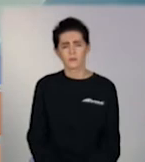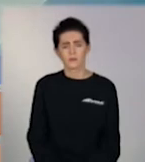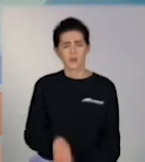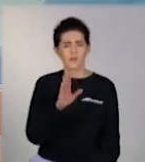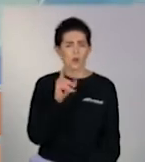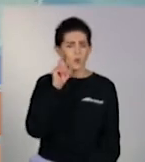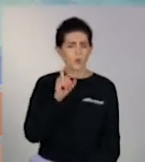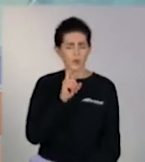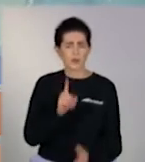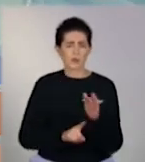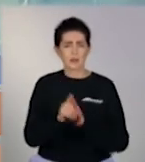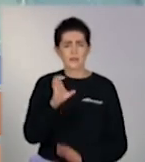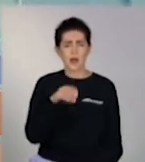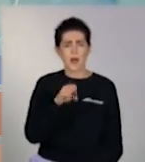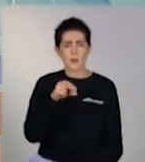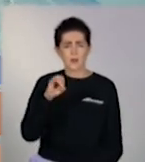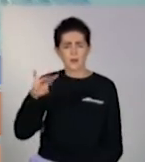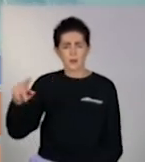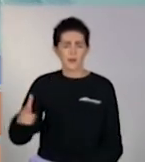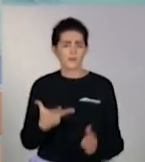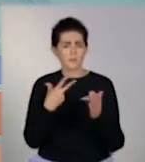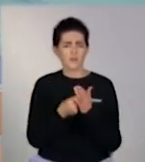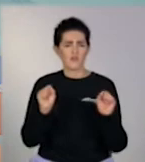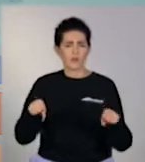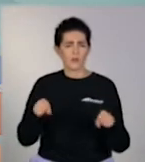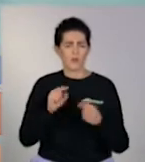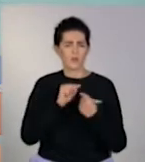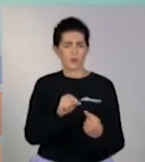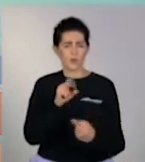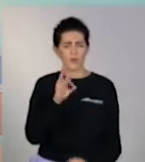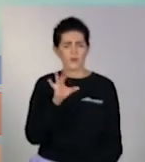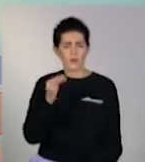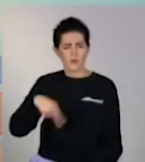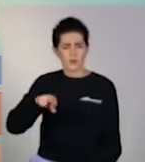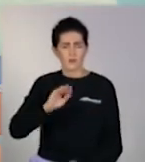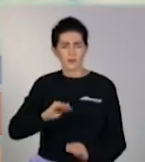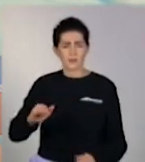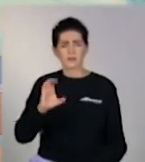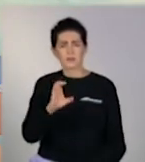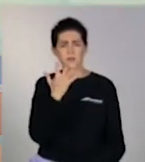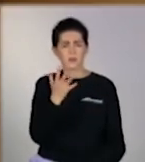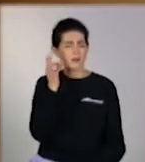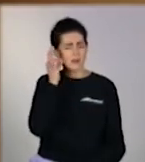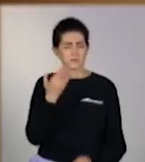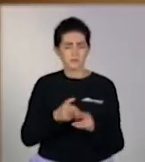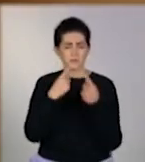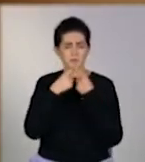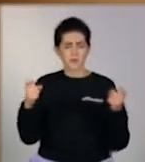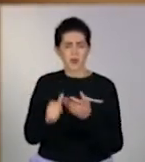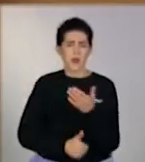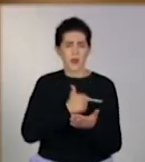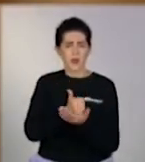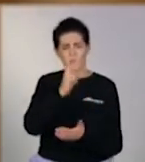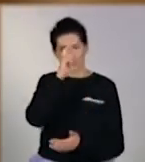В Україні з квітня можуть почати вакцинувати дітей від коронавірусу віком від 5 років. Про це заявив головний